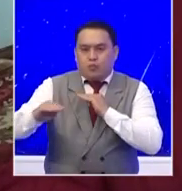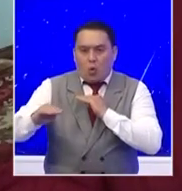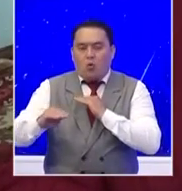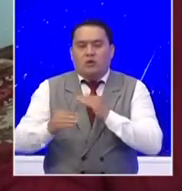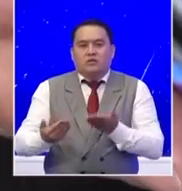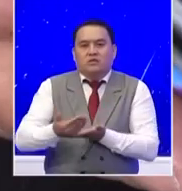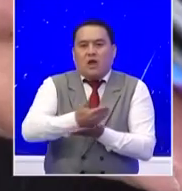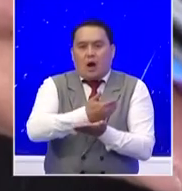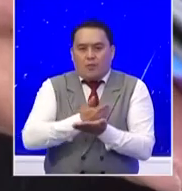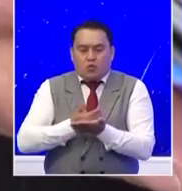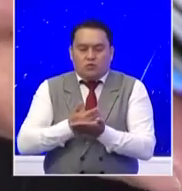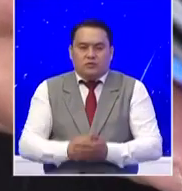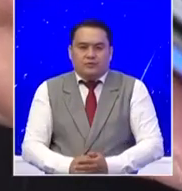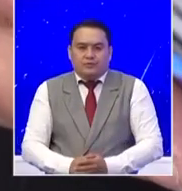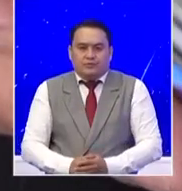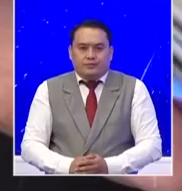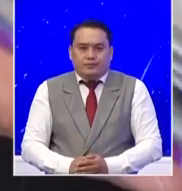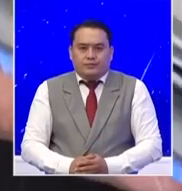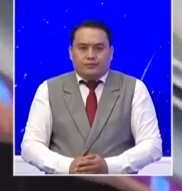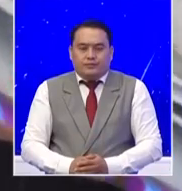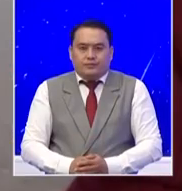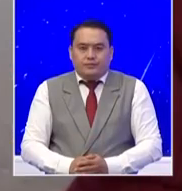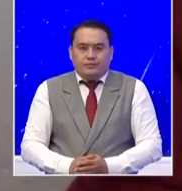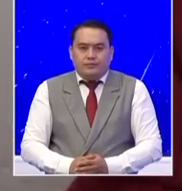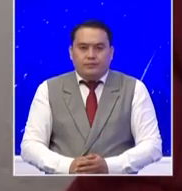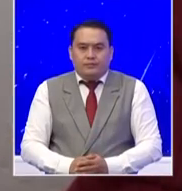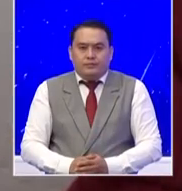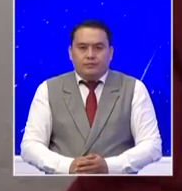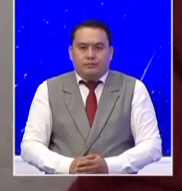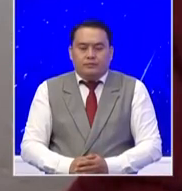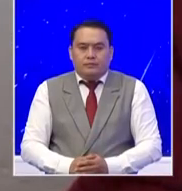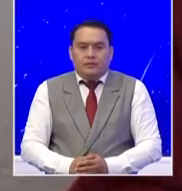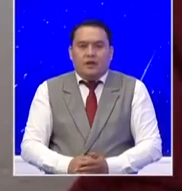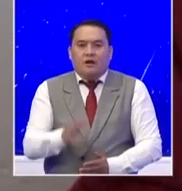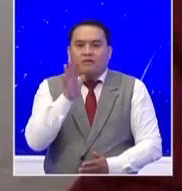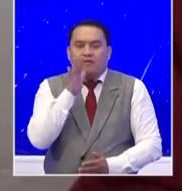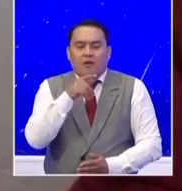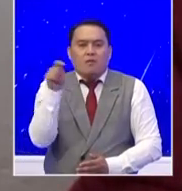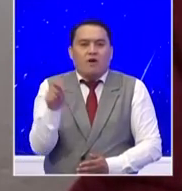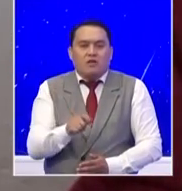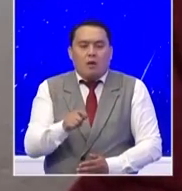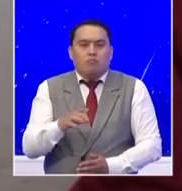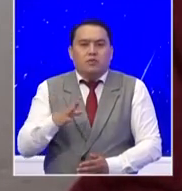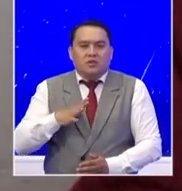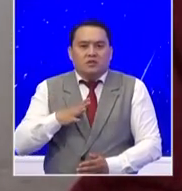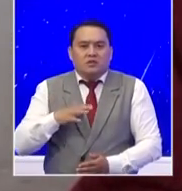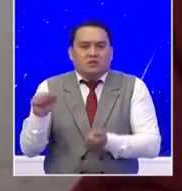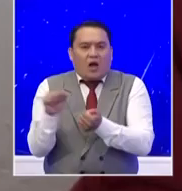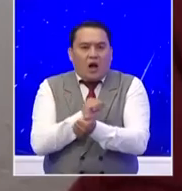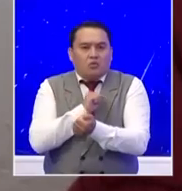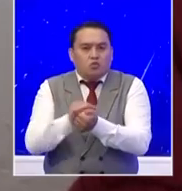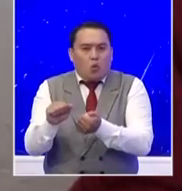колоски. Делится воспоминаниями 86-летняя бабушка. Во время войны почему-то была